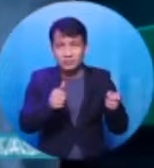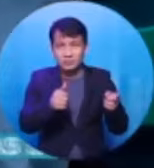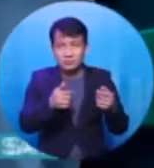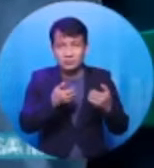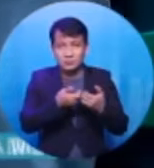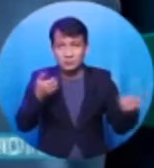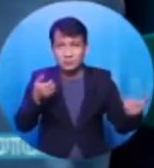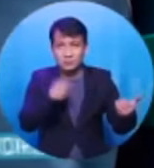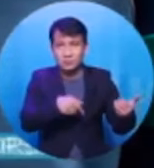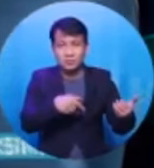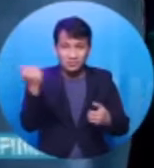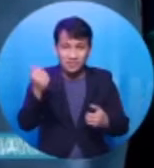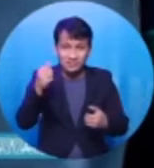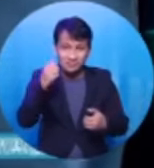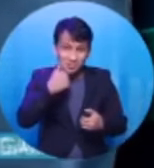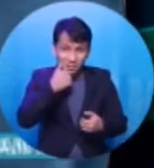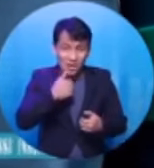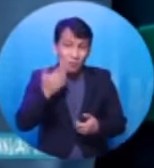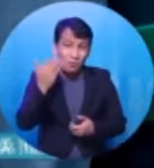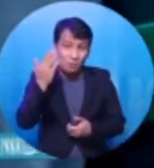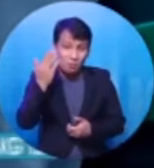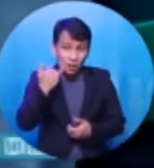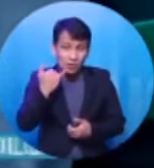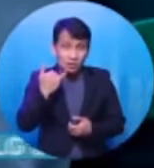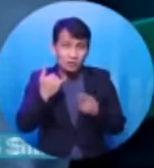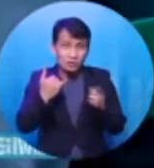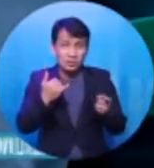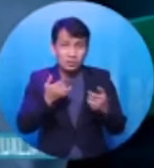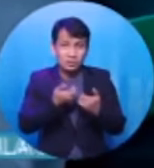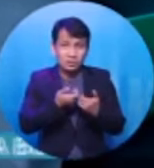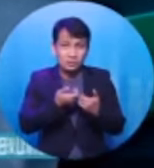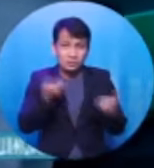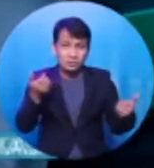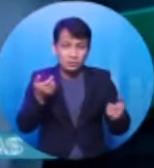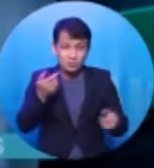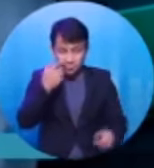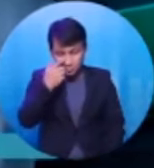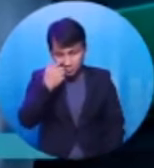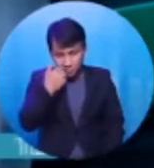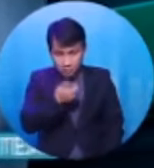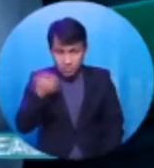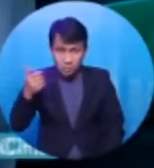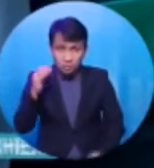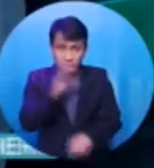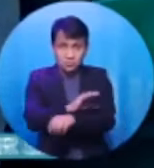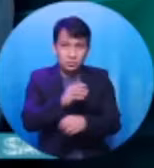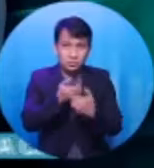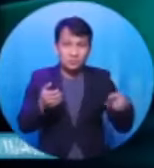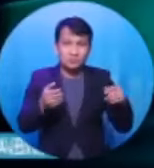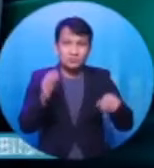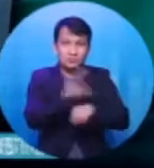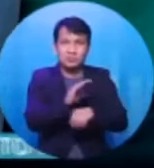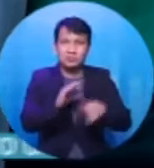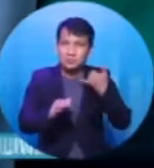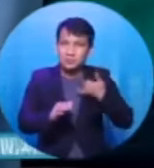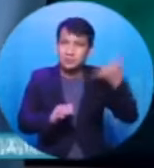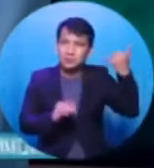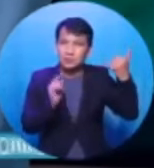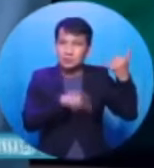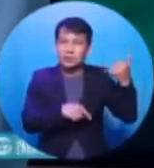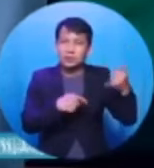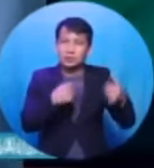iwanan si Kabit, tama? Dahil kapag iniwan si Kabit, pinilit magpapakamatay. Si Kabit